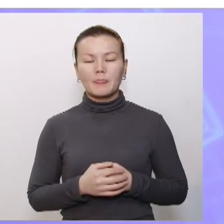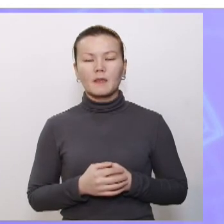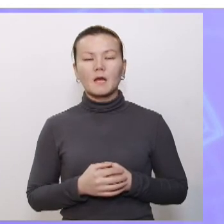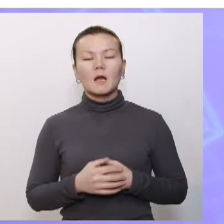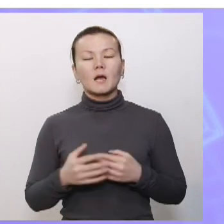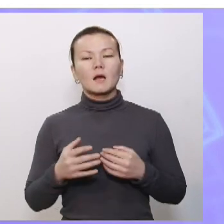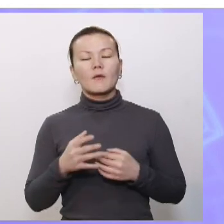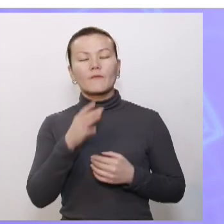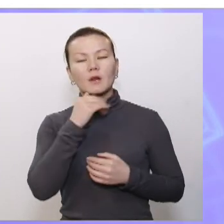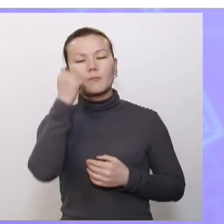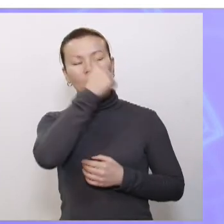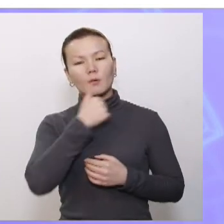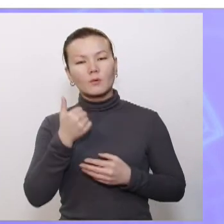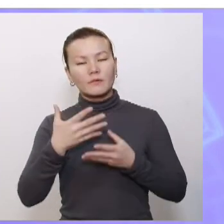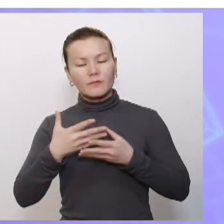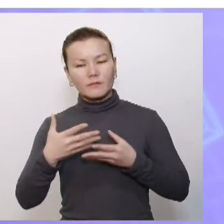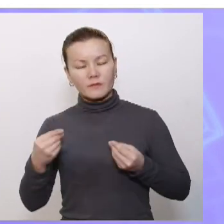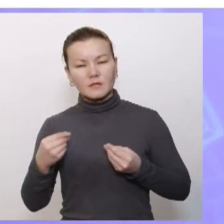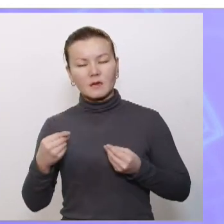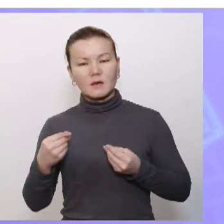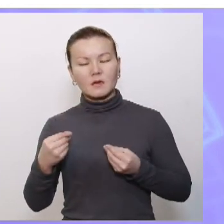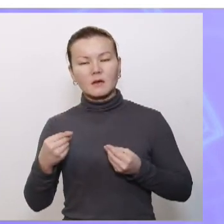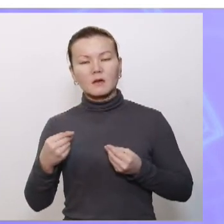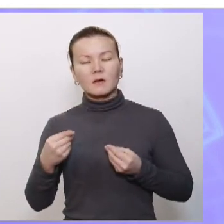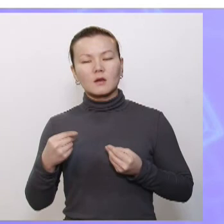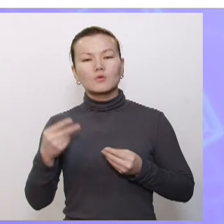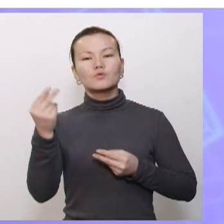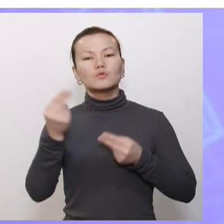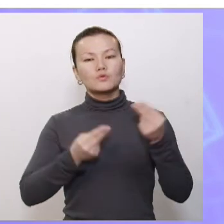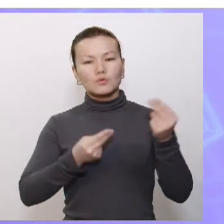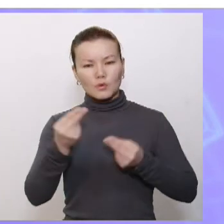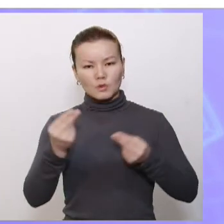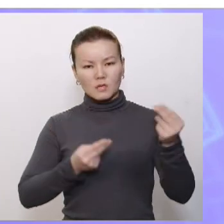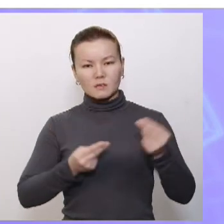Jaz mezgili degen temada süröt tartkıla.